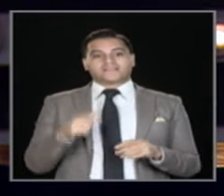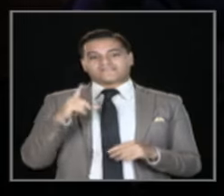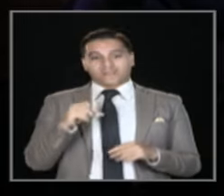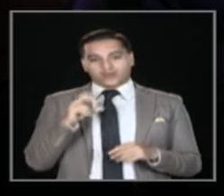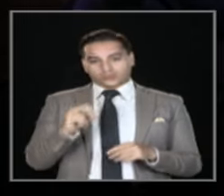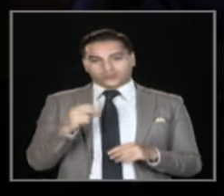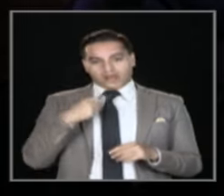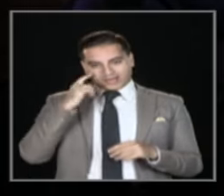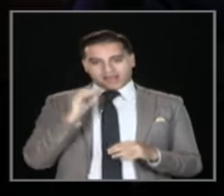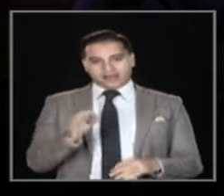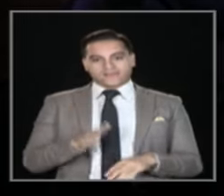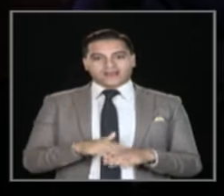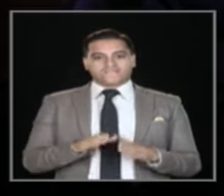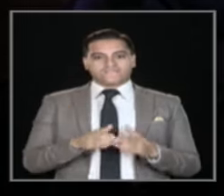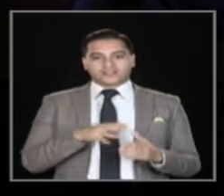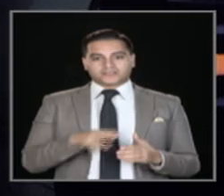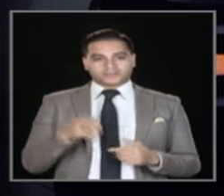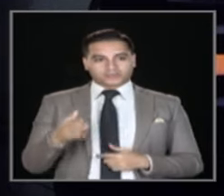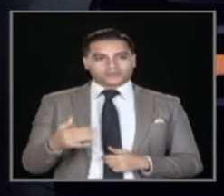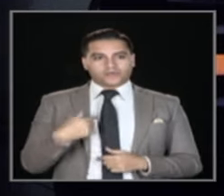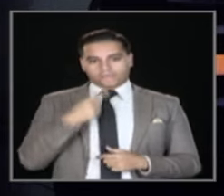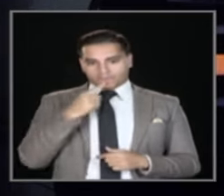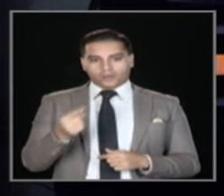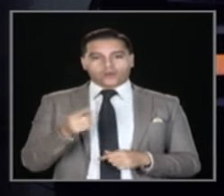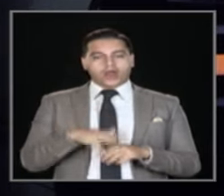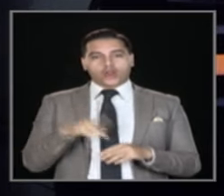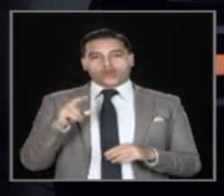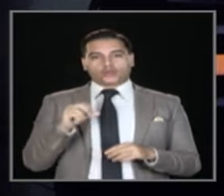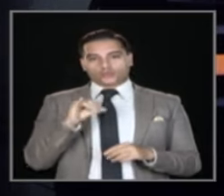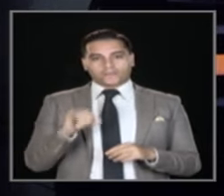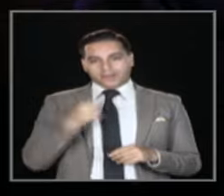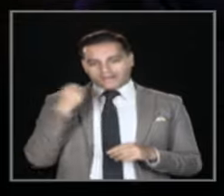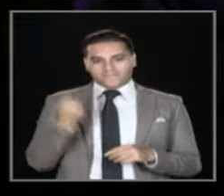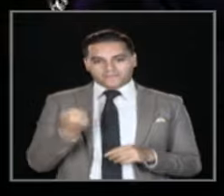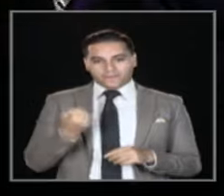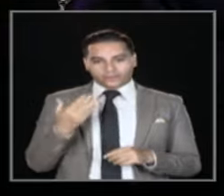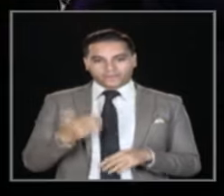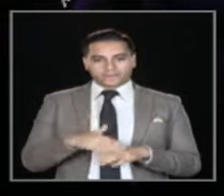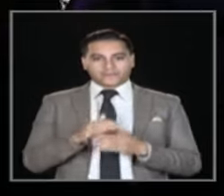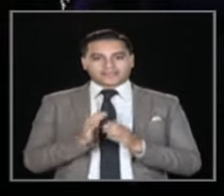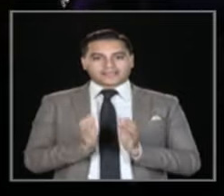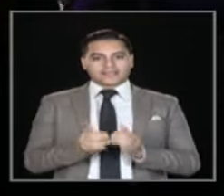كده انا بحيي فريق رمسيس وبقول تومي الف مبروك يا تومي الكاس،